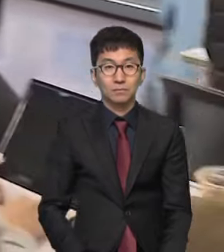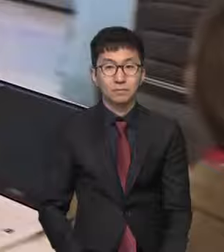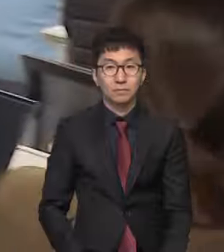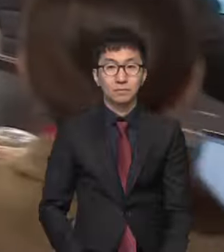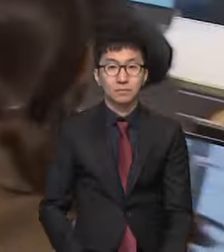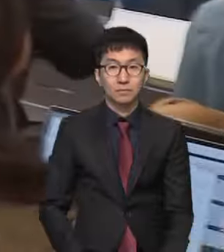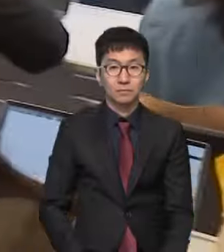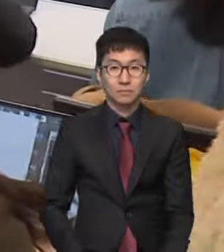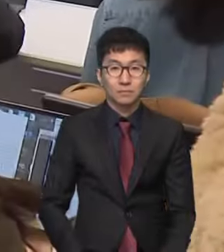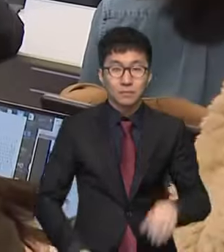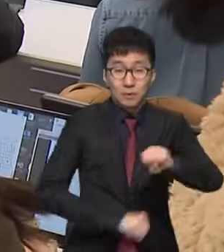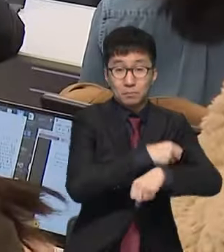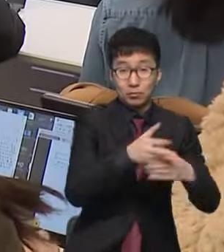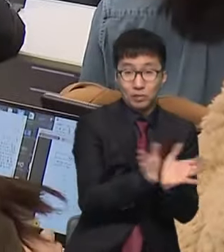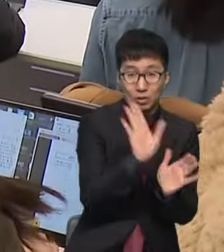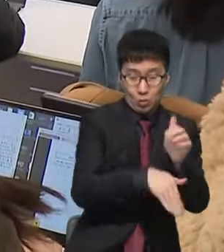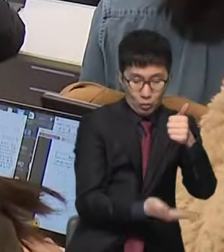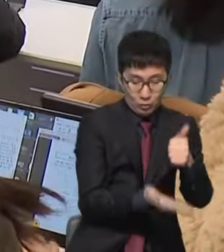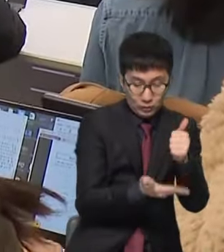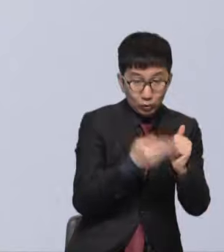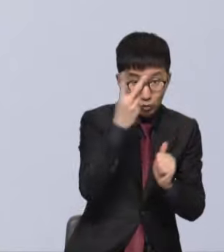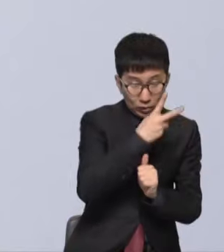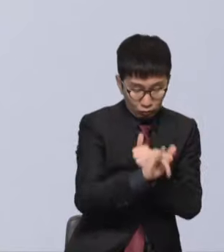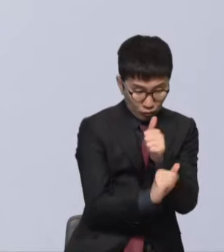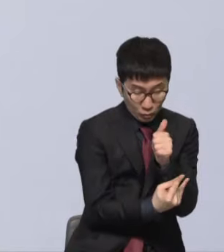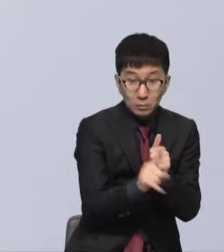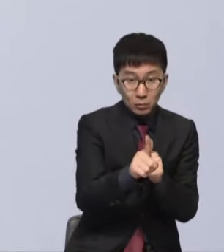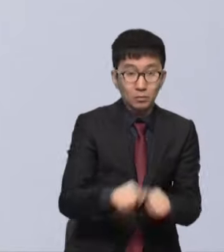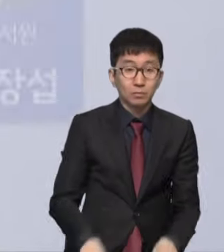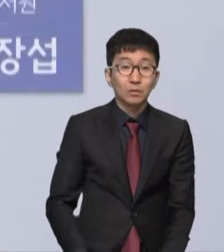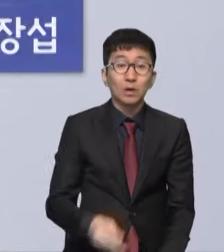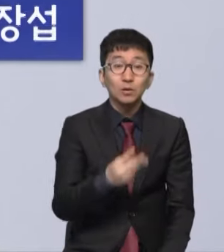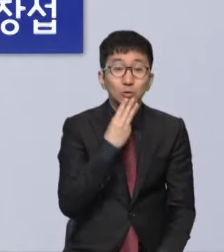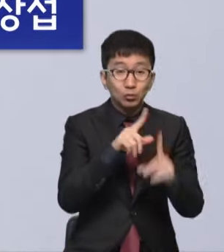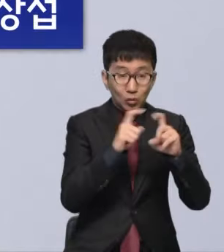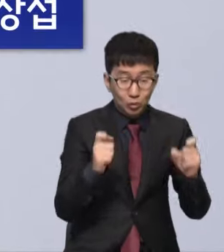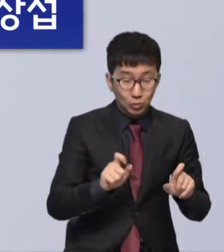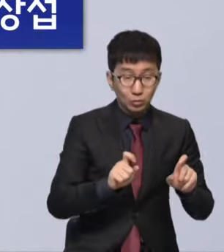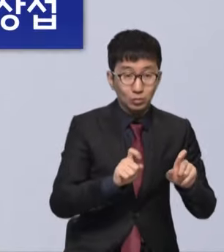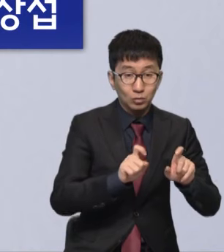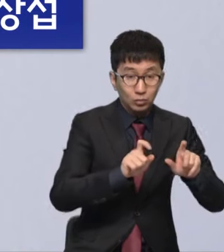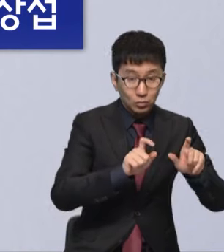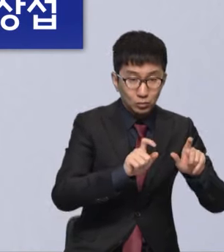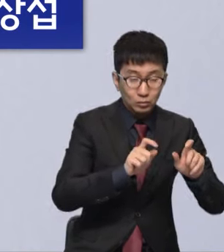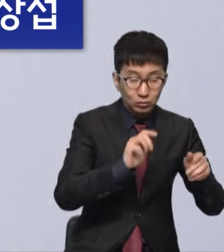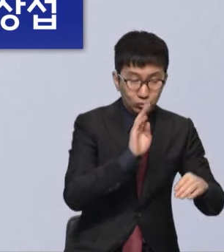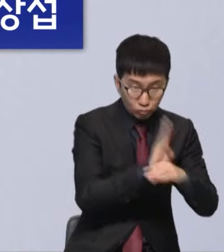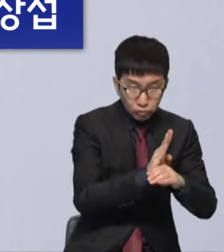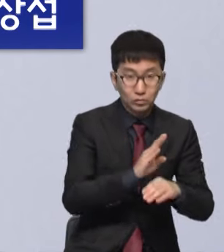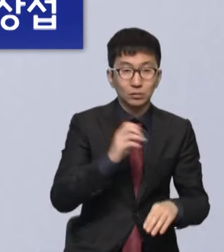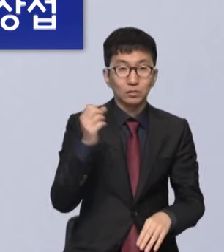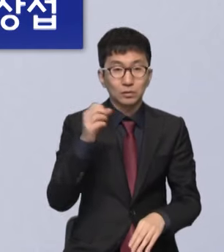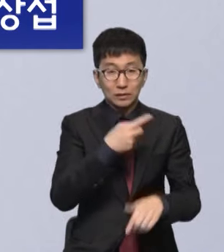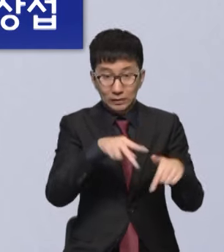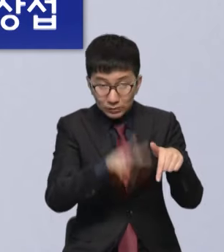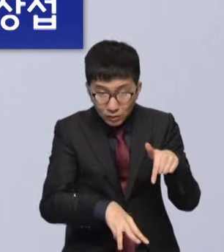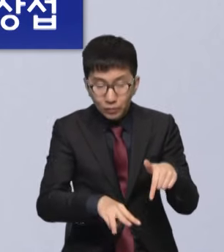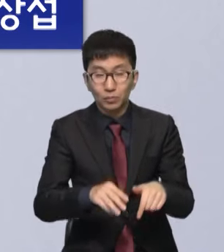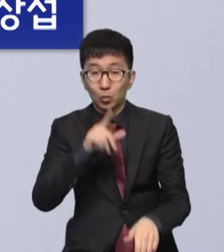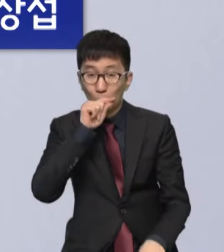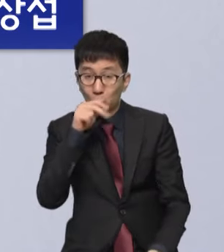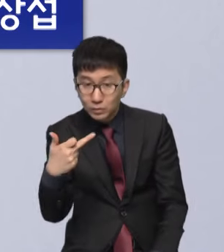기자입니다 민주당 공천관리위원회가 서울 성북을 기동민 인천 부평을 홍영표 경기오산 안민석 충북